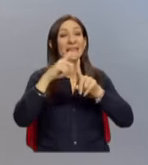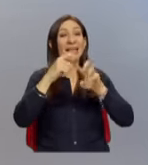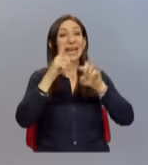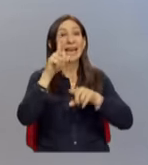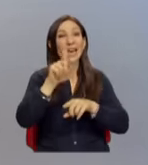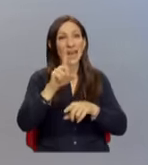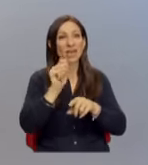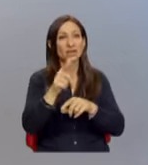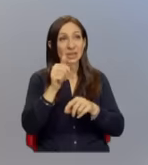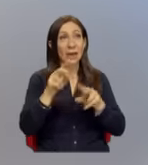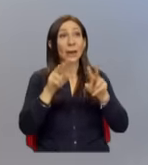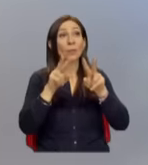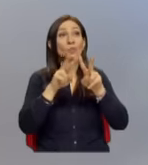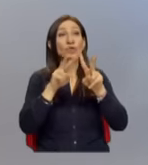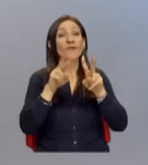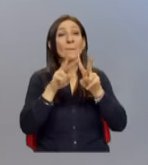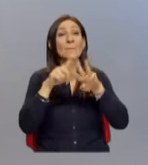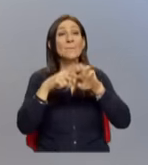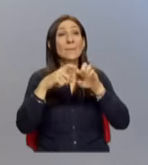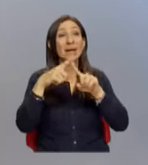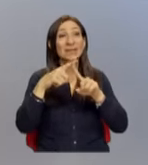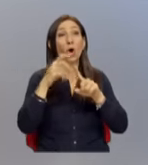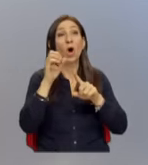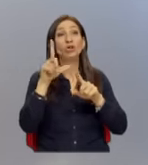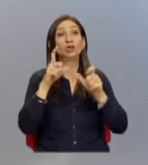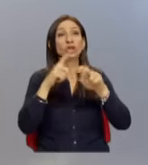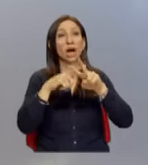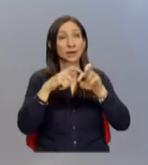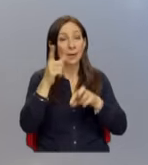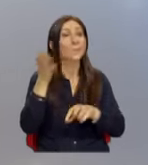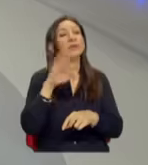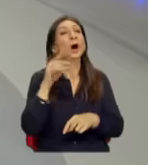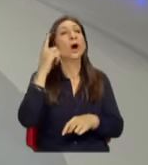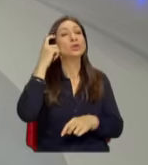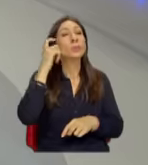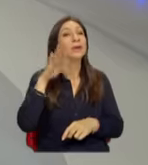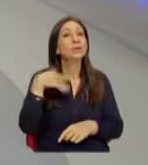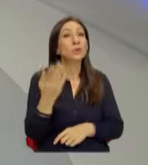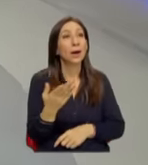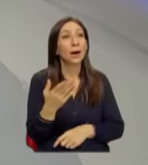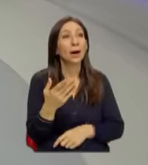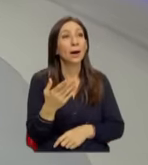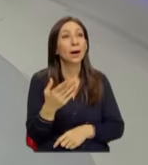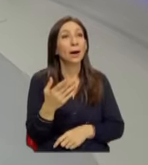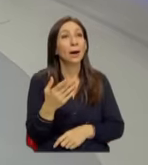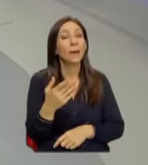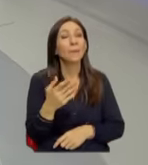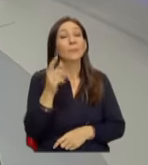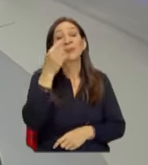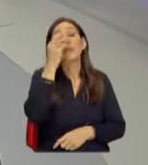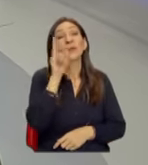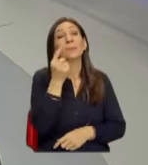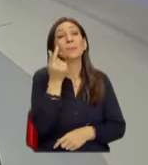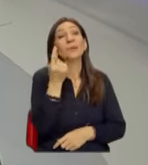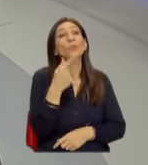Mert Olcar. Yarım asır sonra ilk defa olmuş. Peki başka Osmaniye'den sonra? Valla ben